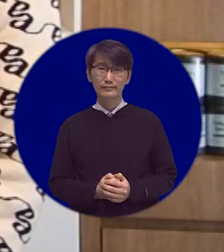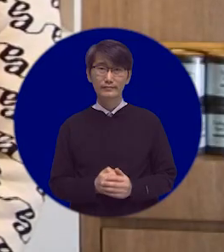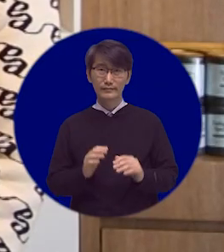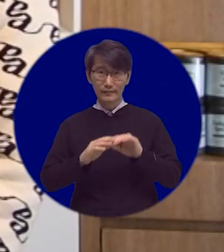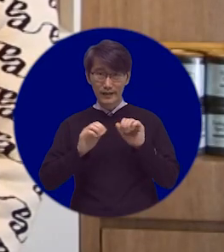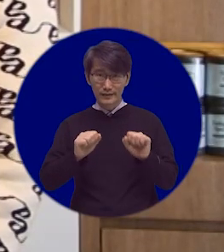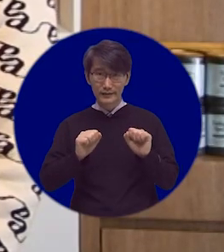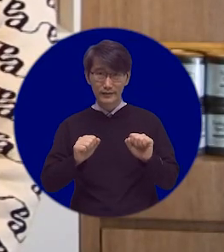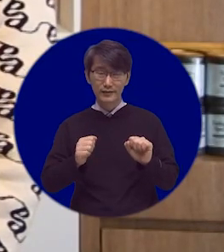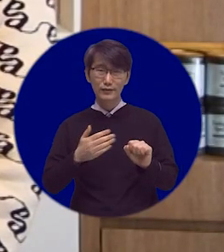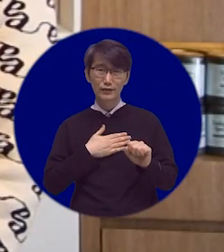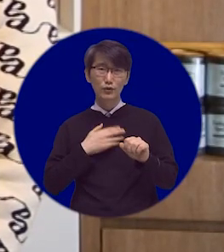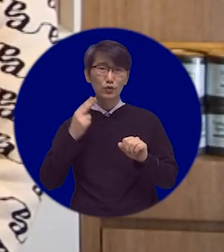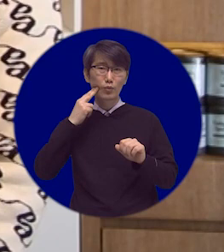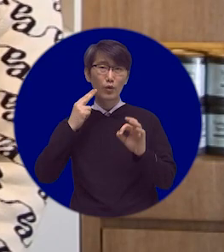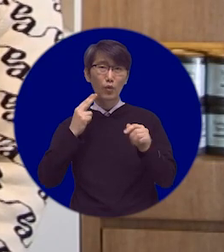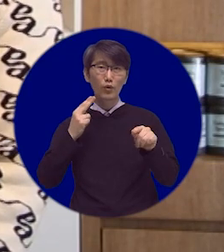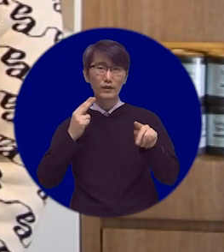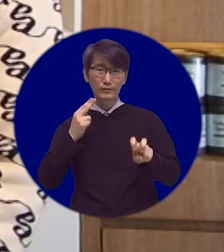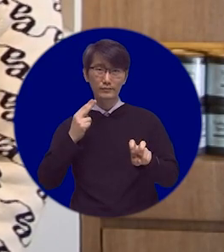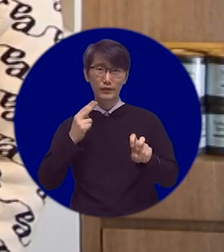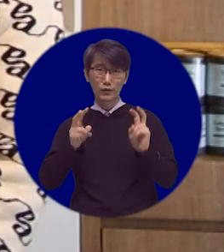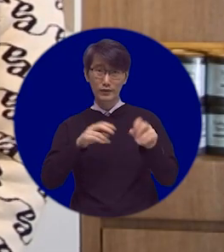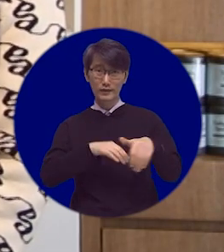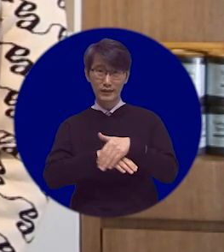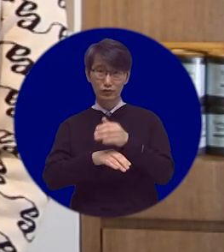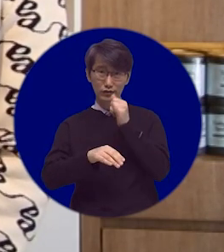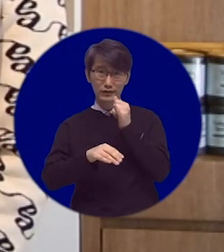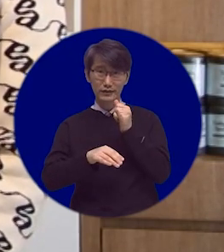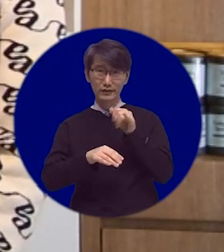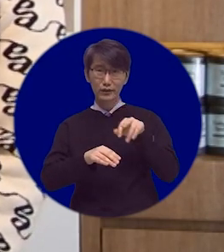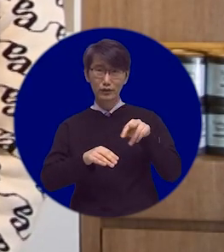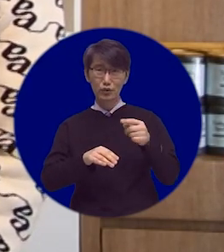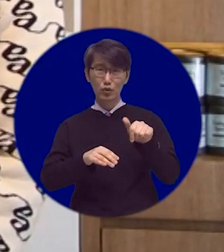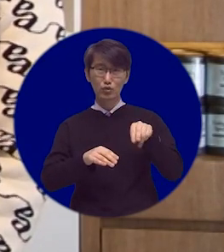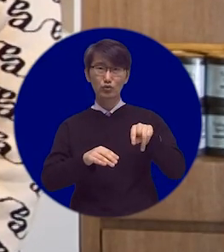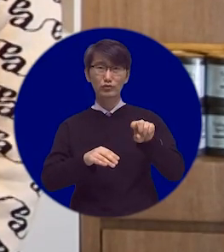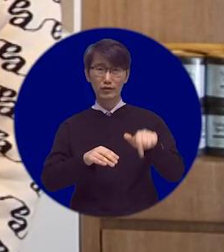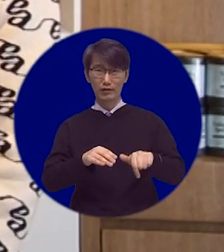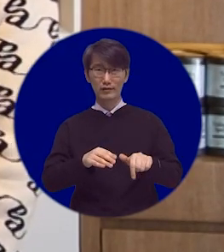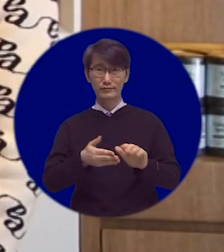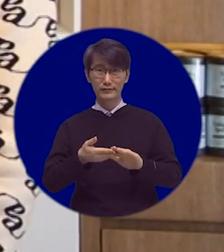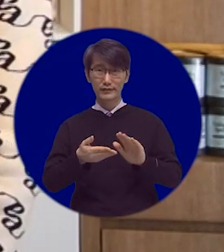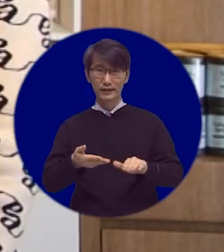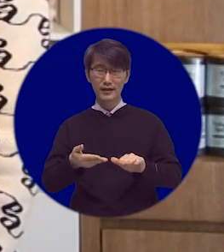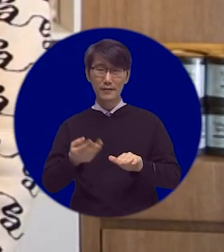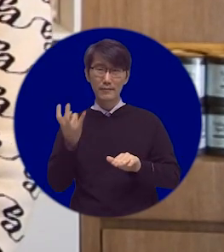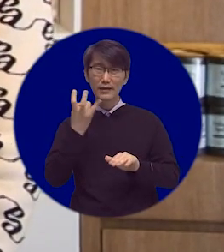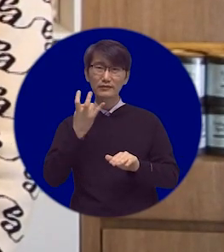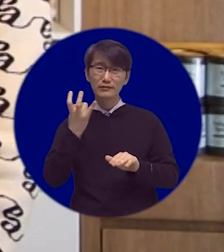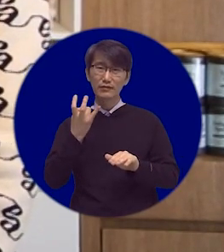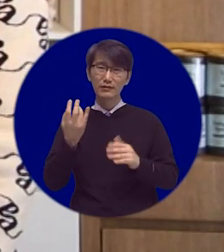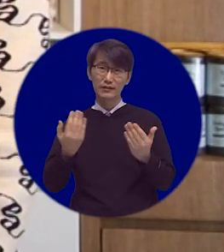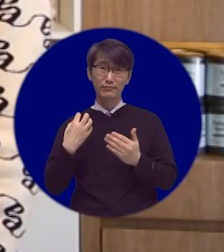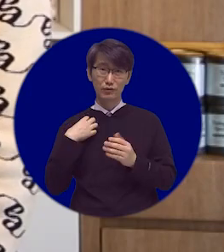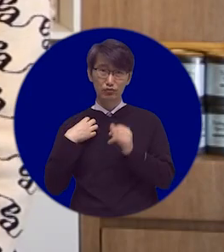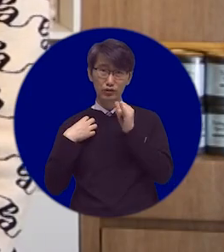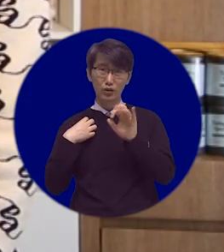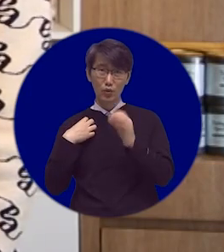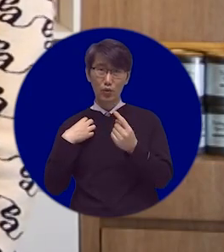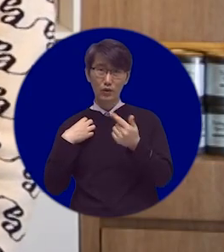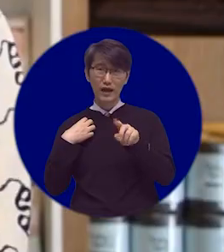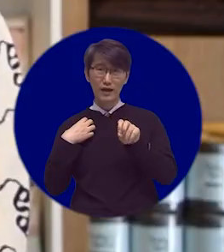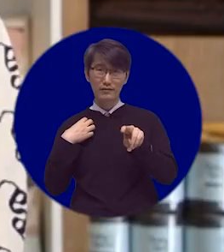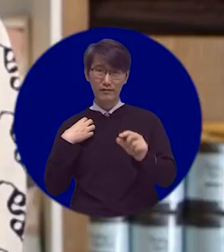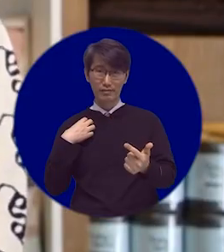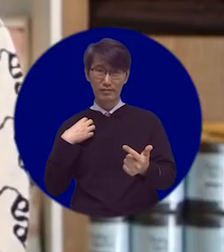안녕하세요. 저는 송파구 오금동에서 회사를 다니고 있는 송규석이라고 합니다. 쇼룸 매니저 업무를 맡고 있는